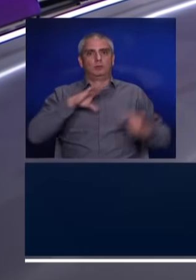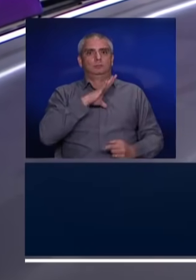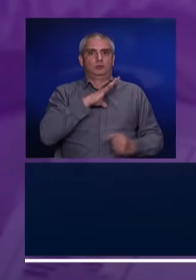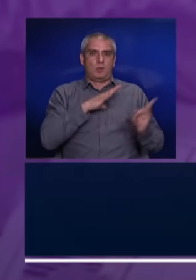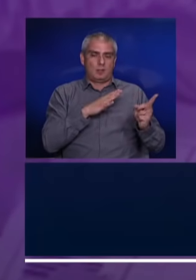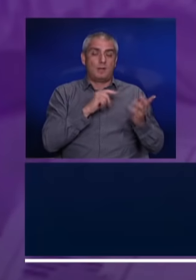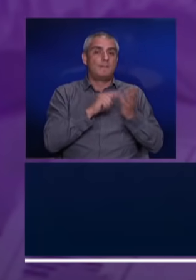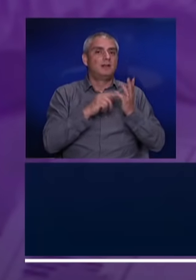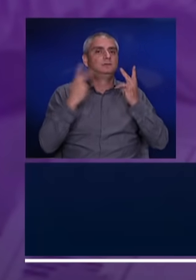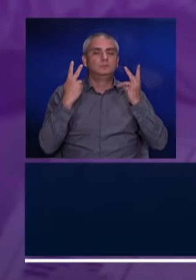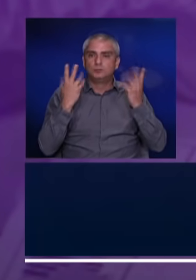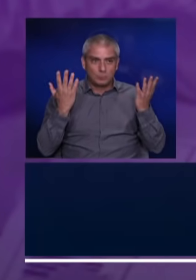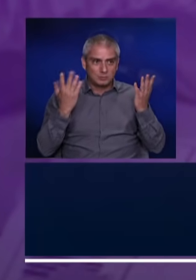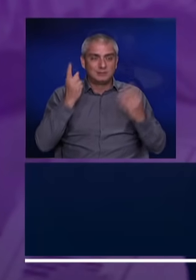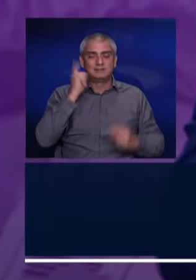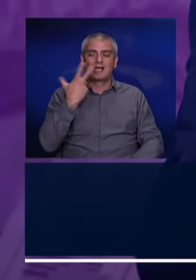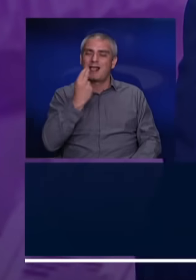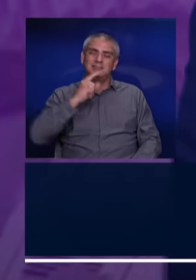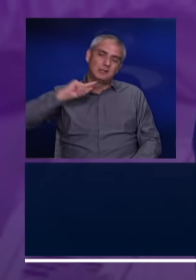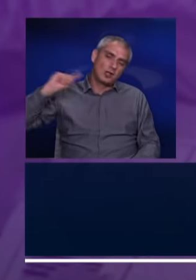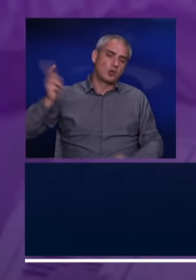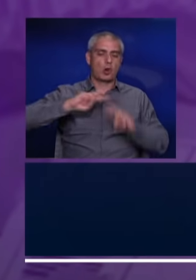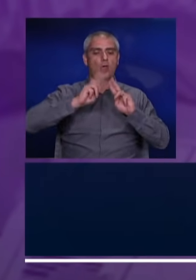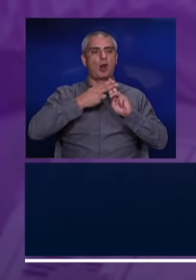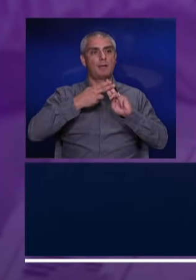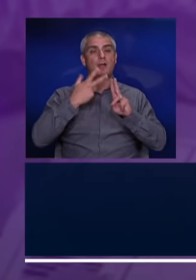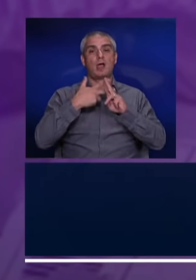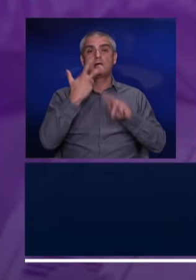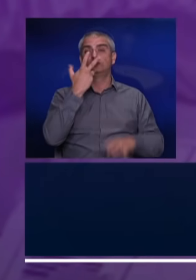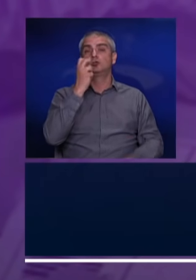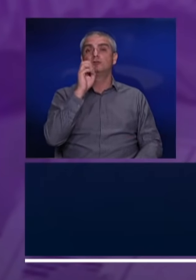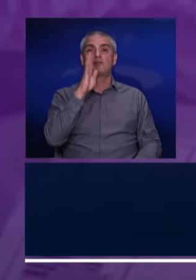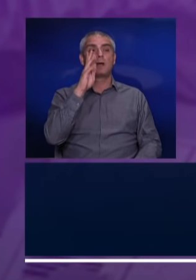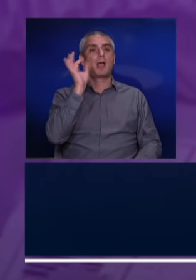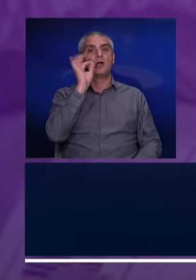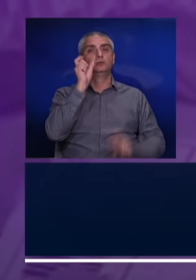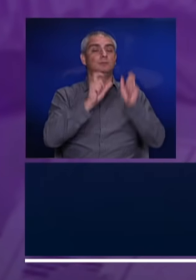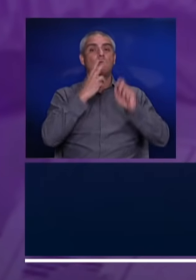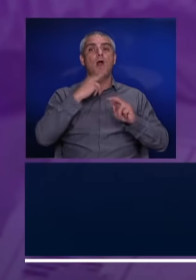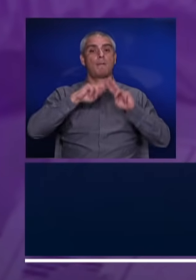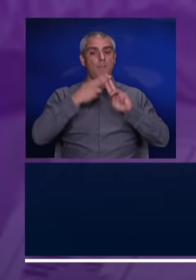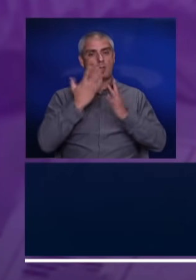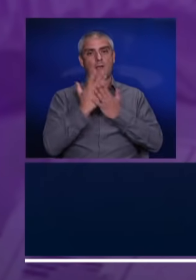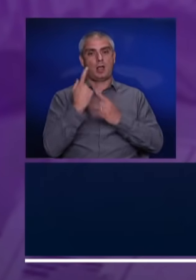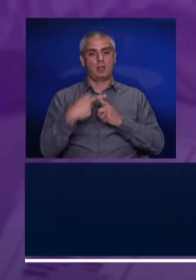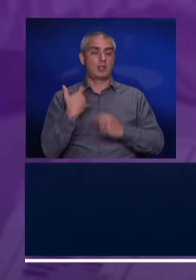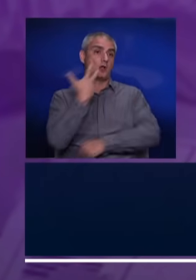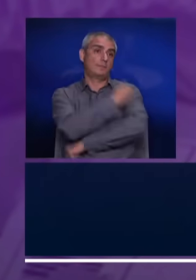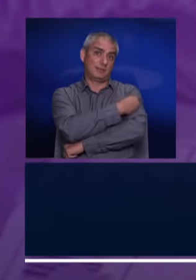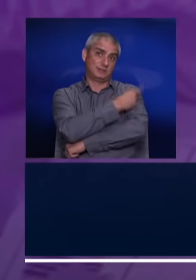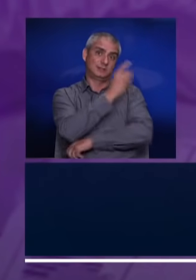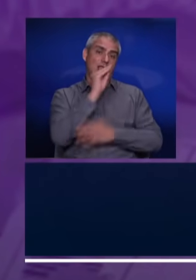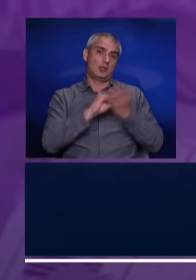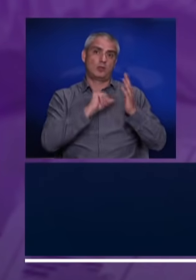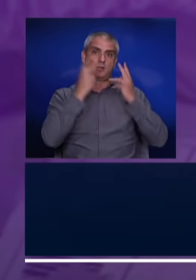ולכן המשמעות היא שצריך לחסן את העולם בצורה גלובלית. רק 34% מאוכלוסיית העולם התחסנה עד היום לקורונה. אולי זה הנתון